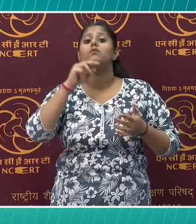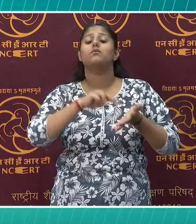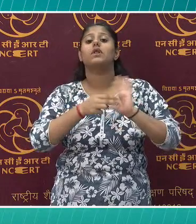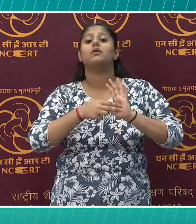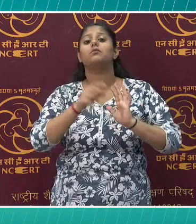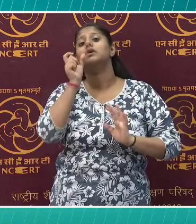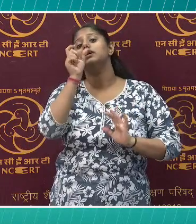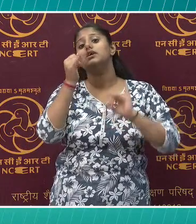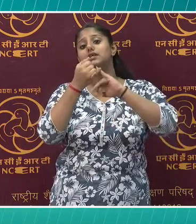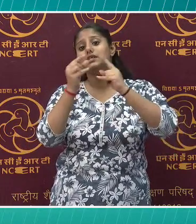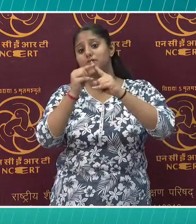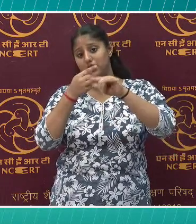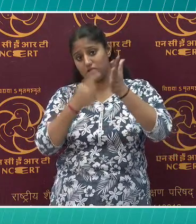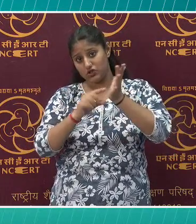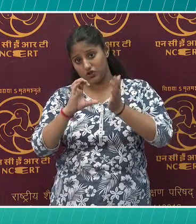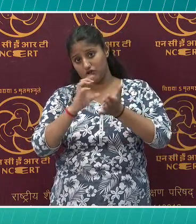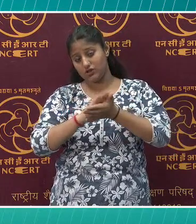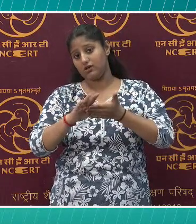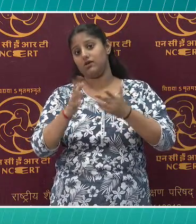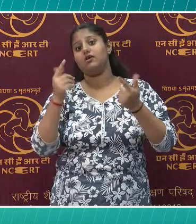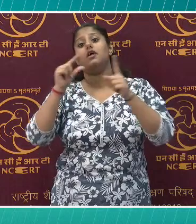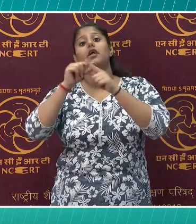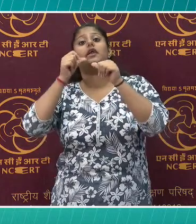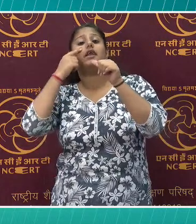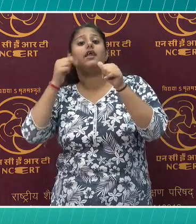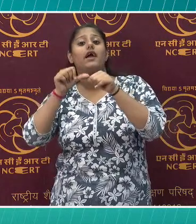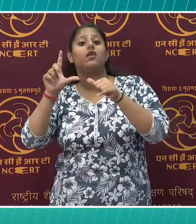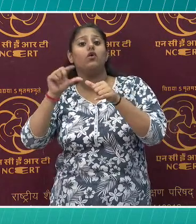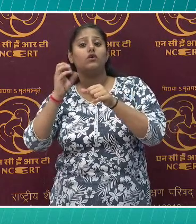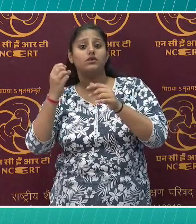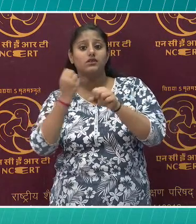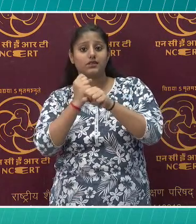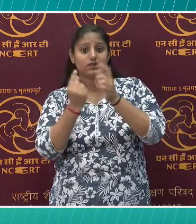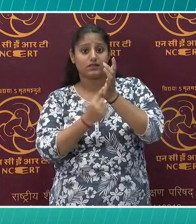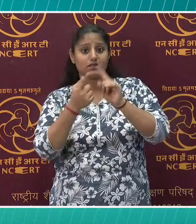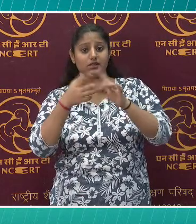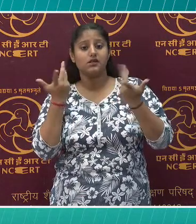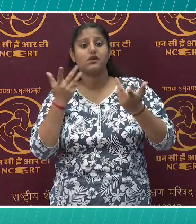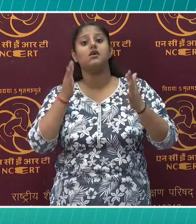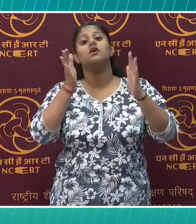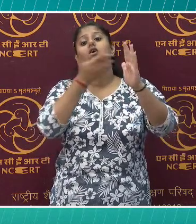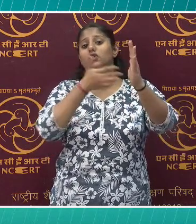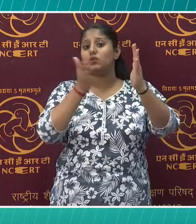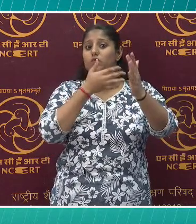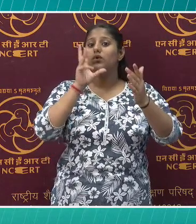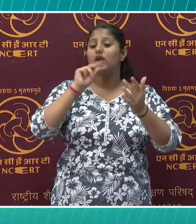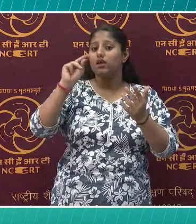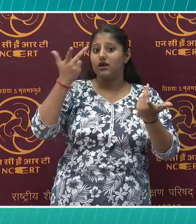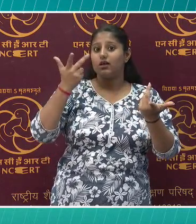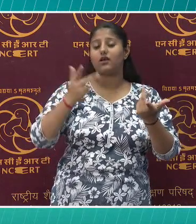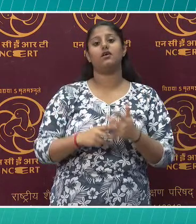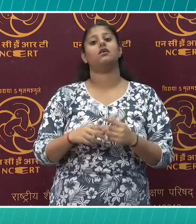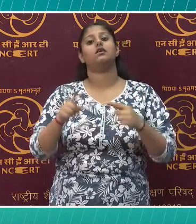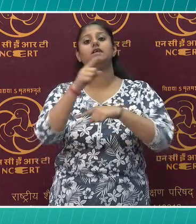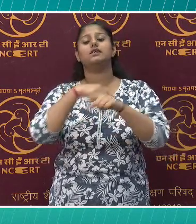रहे हैं, speech, the dialogues in theatre, you know, or the lyrics of the songs, they are all